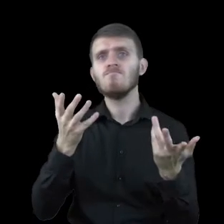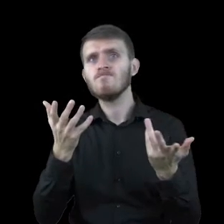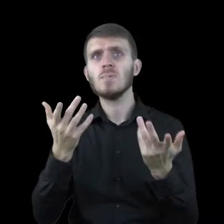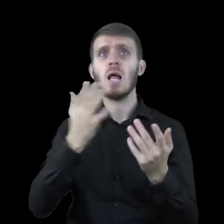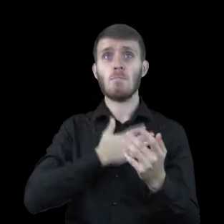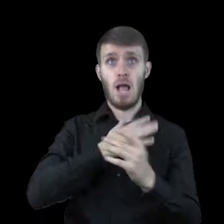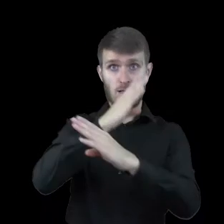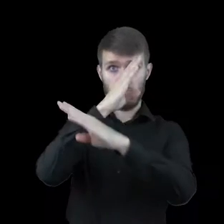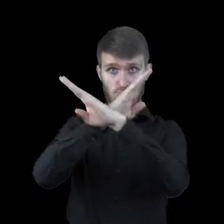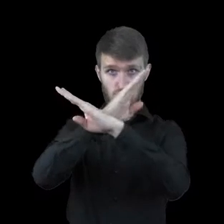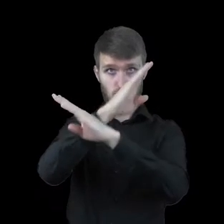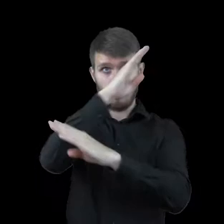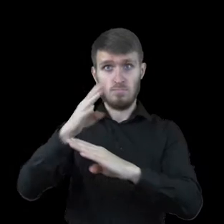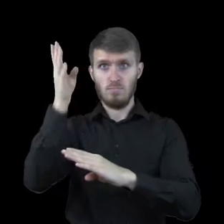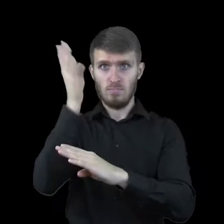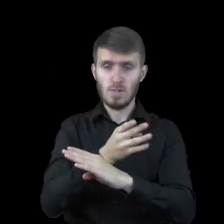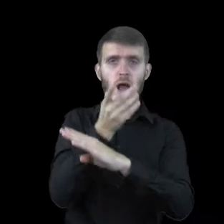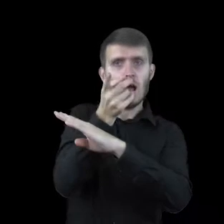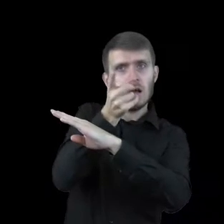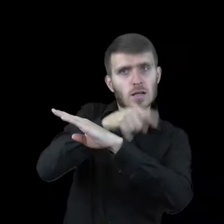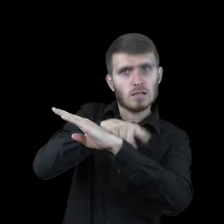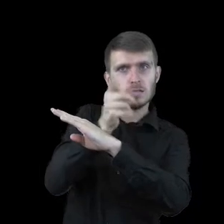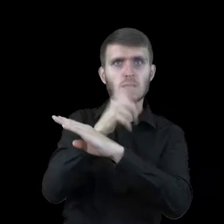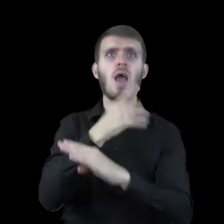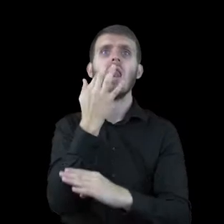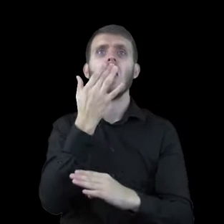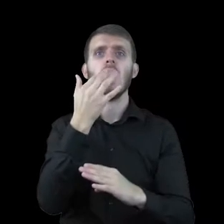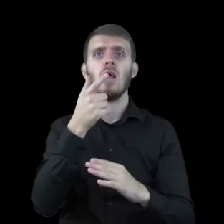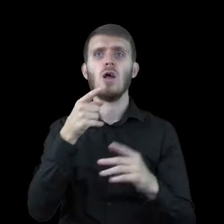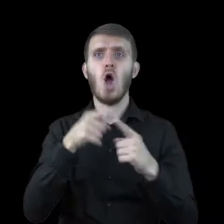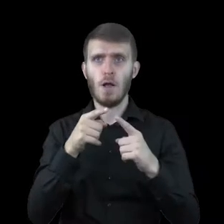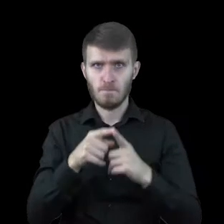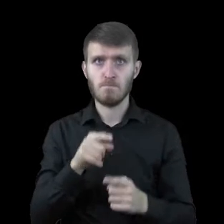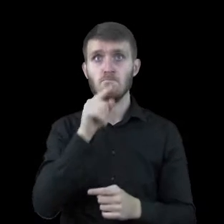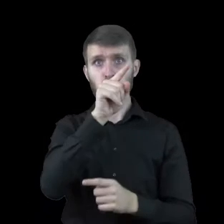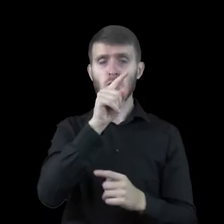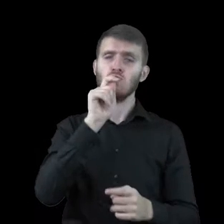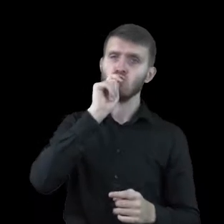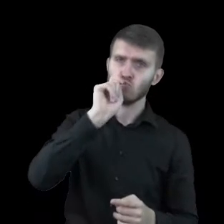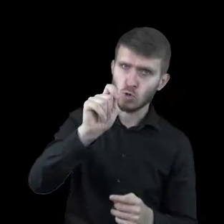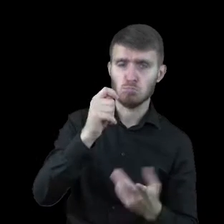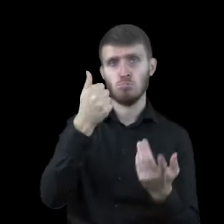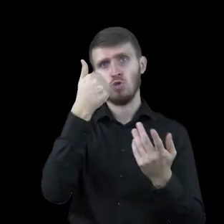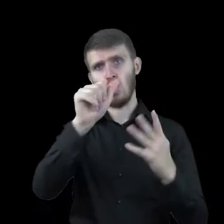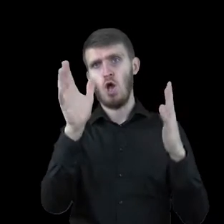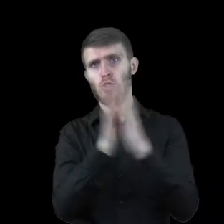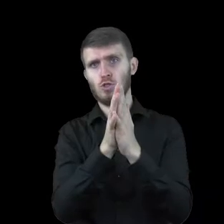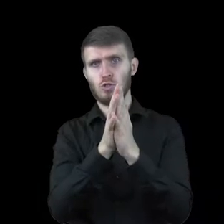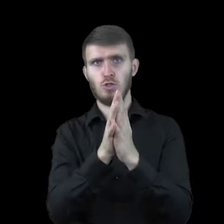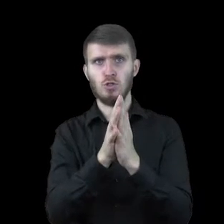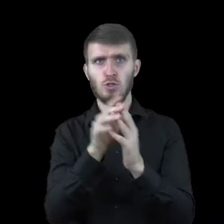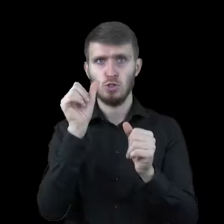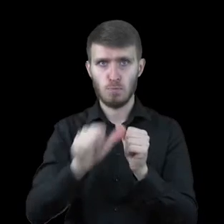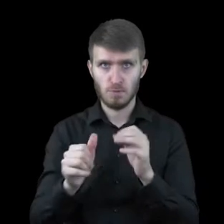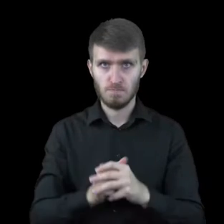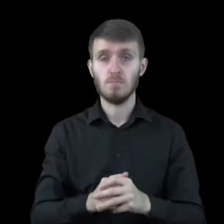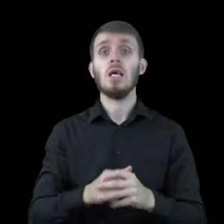powiedzmy, że mamy daną miarę jednego z kątów tutaj. Powiedzmy, że ten kąt ma miarę 110 stopni.